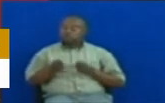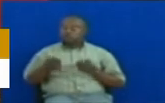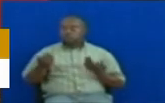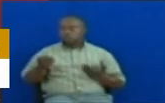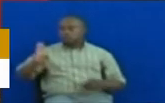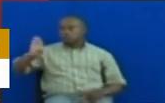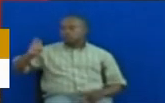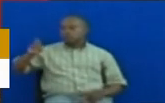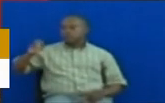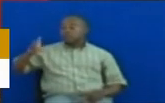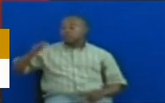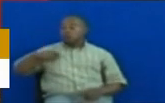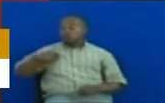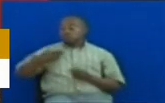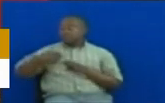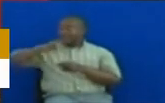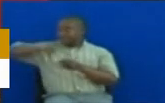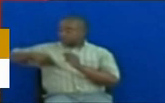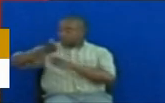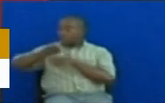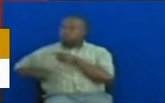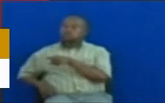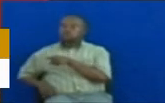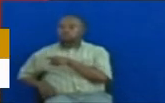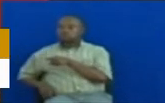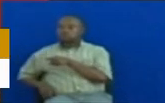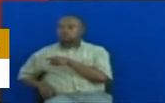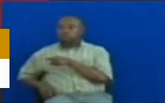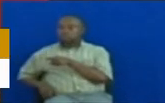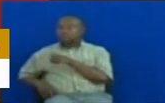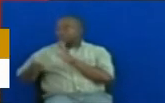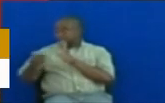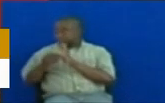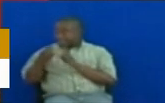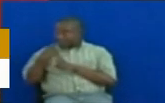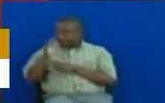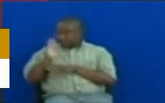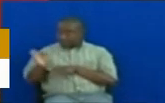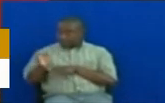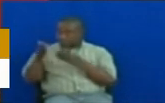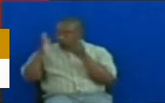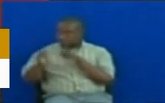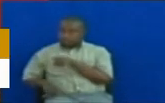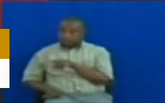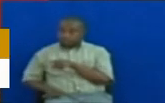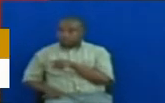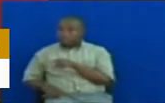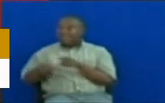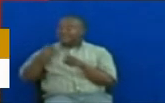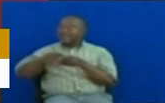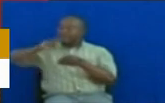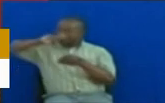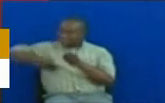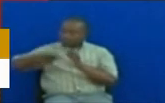Ndio huyo anasajili makampuni, yanasajiliwa na CEO. Na sheria ya Blera imesema very clear kwamba ni nani msajili wa